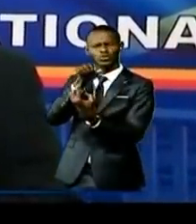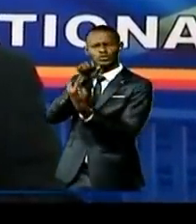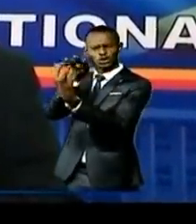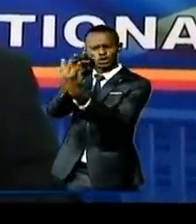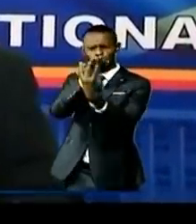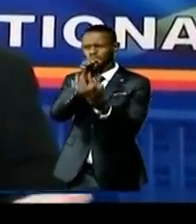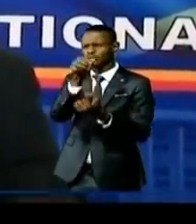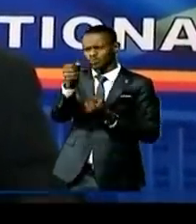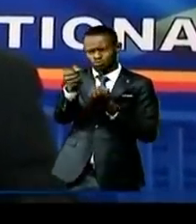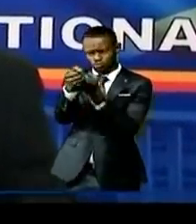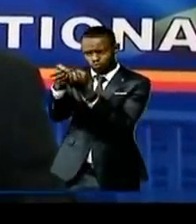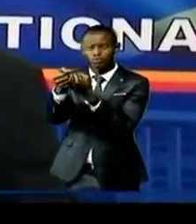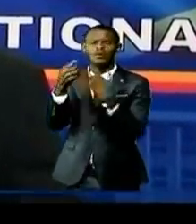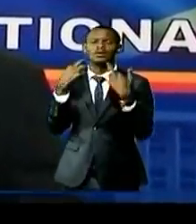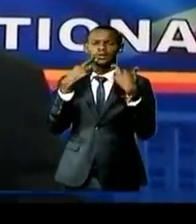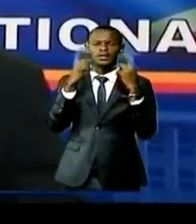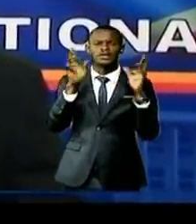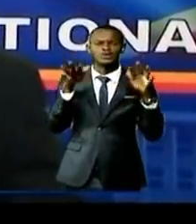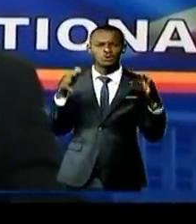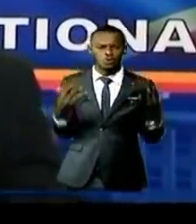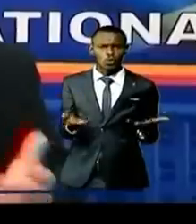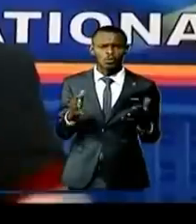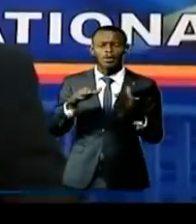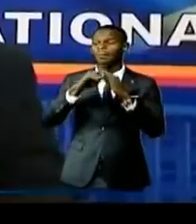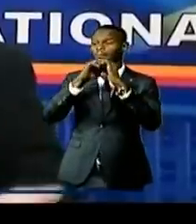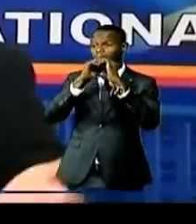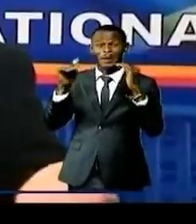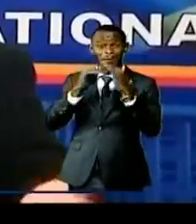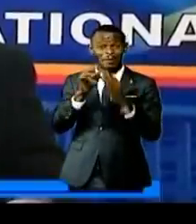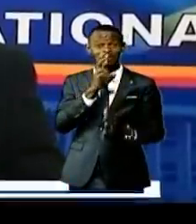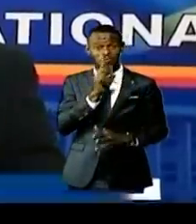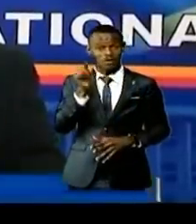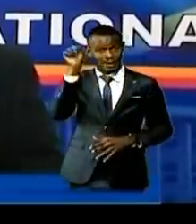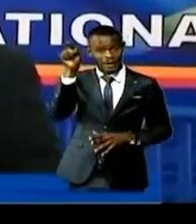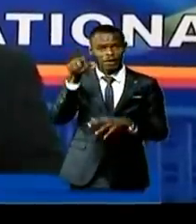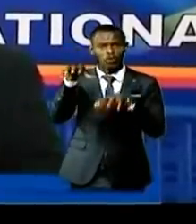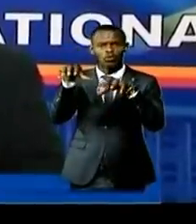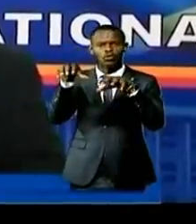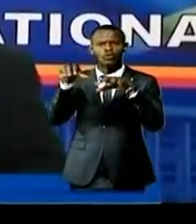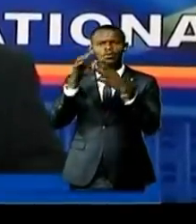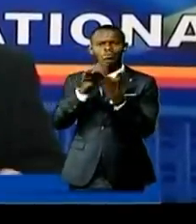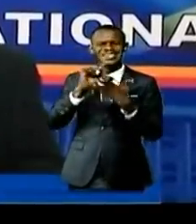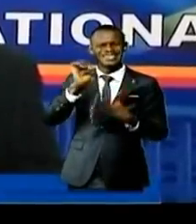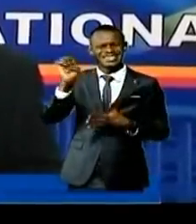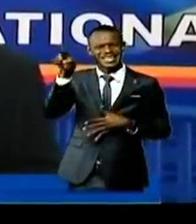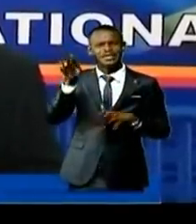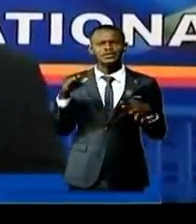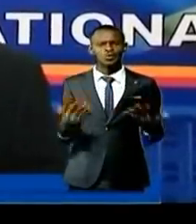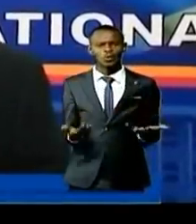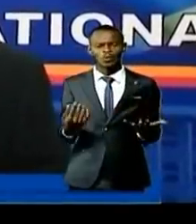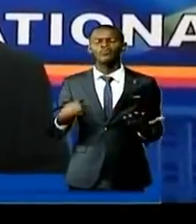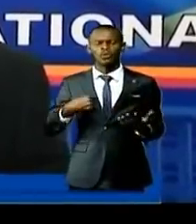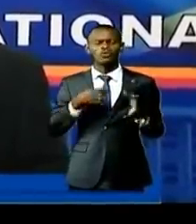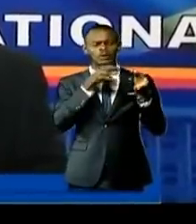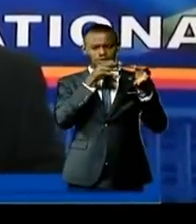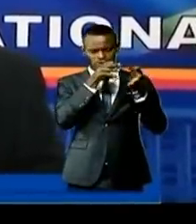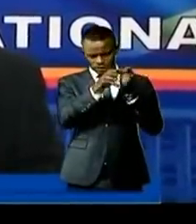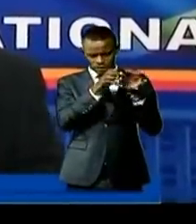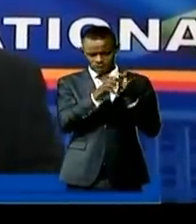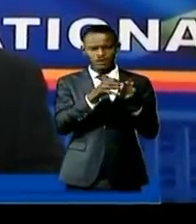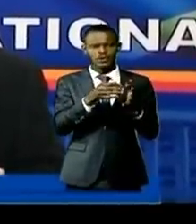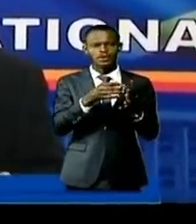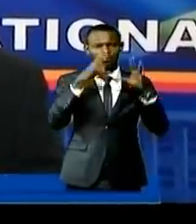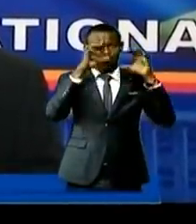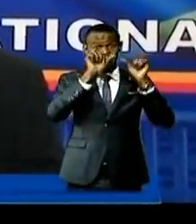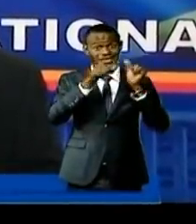partenariat privilégié pour avancer la paix, la prospérité et l'environnement. Je l'ai expliqué que les États-Unis sont en train de renforcer les